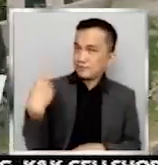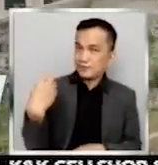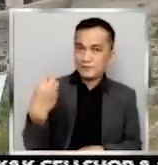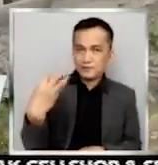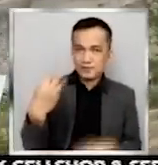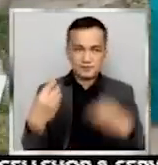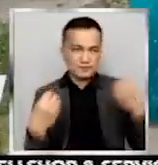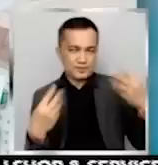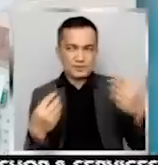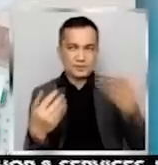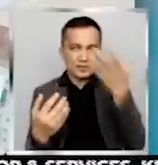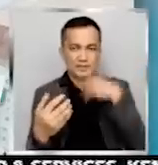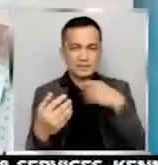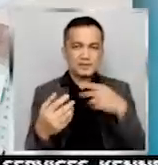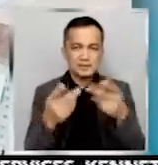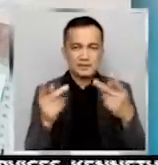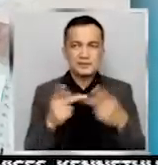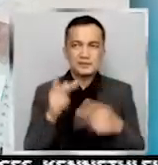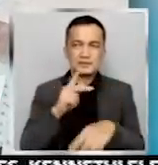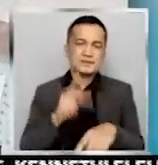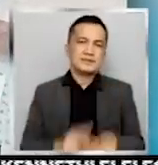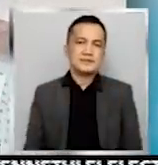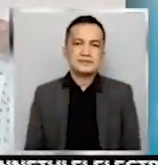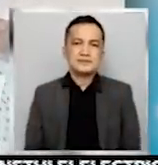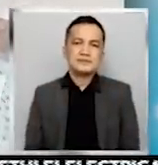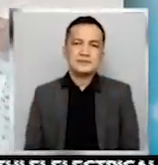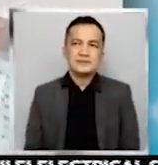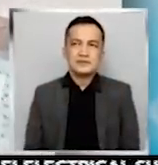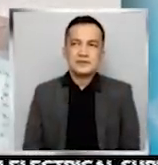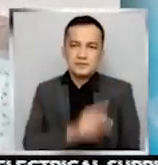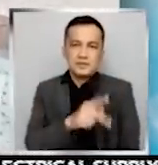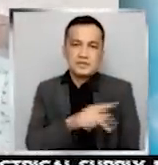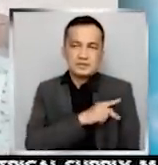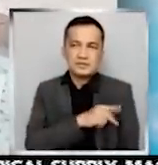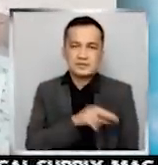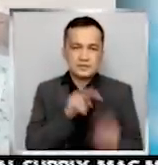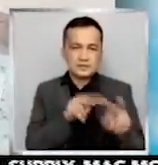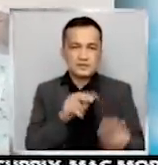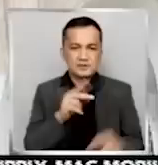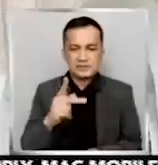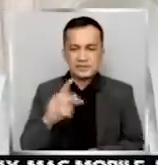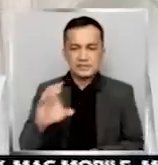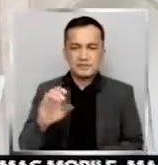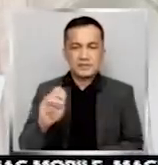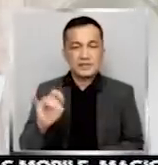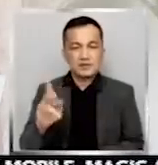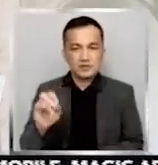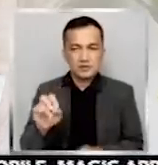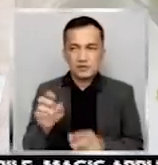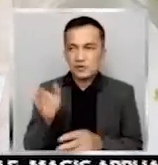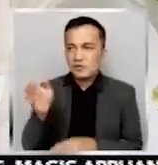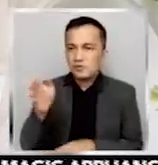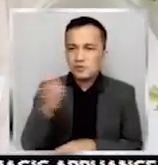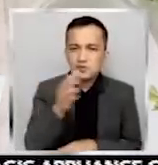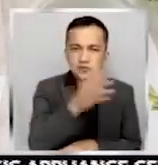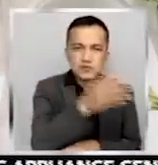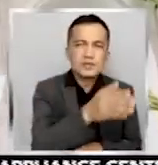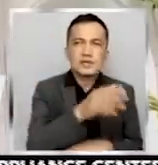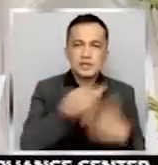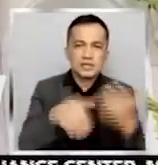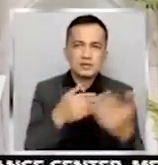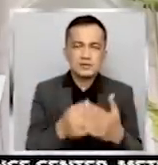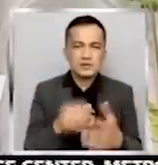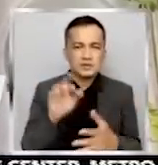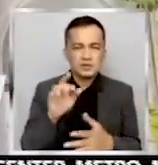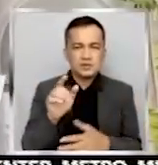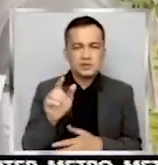naggagandahang lugar sa Pilipinas. Personal yang natunghaya ni Casey Medrano matapos niyang bisitahin ang lahat ng